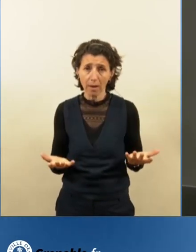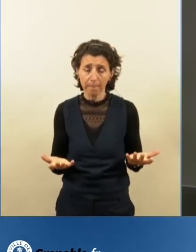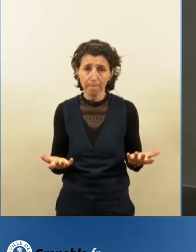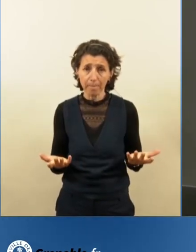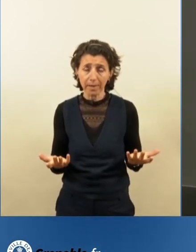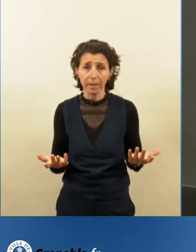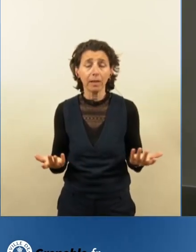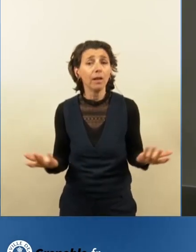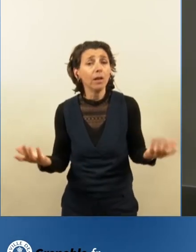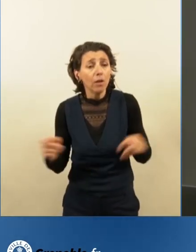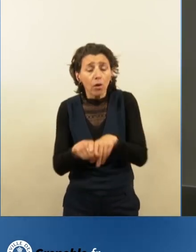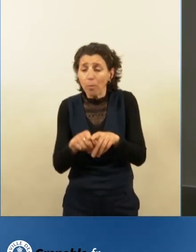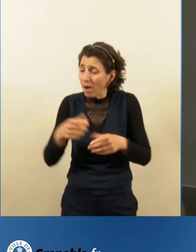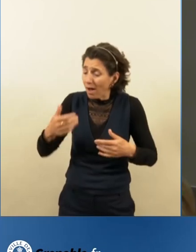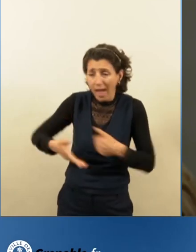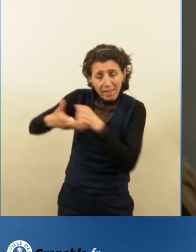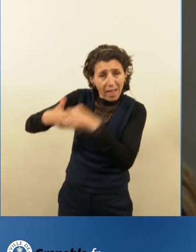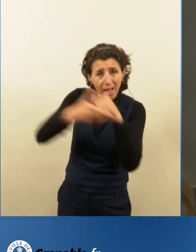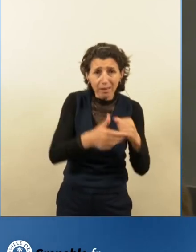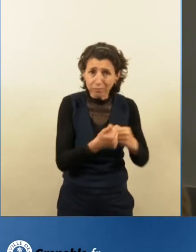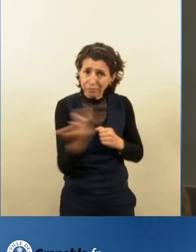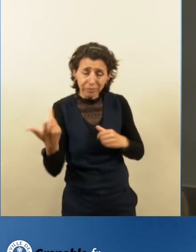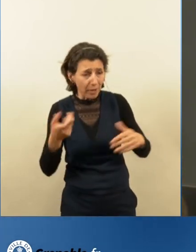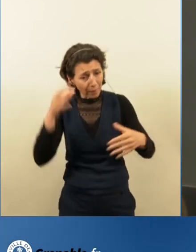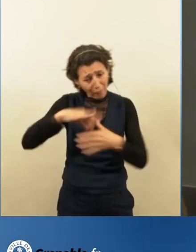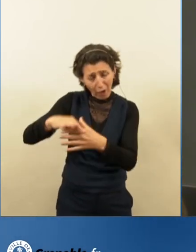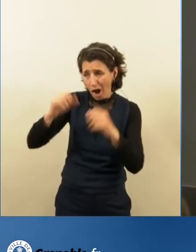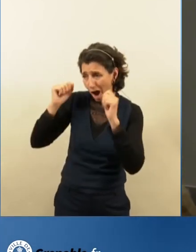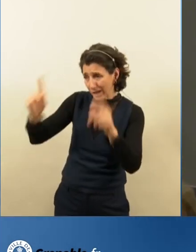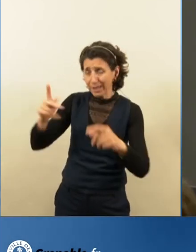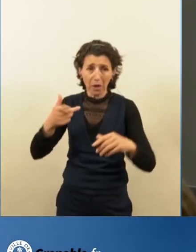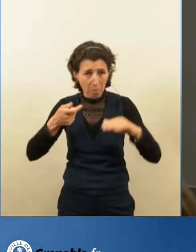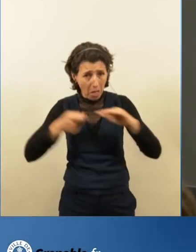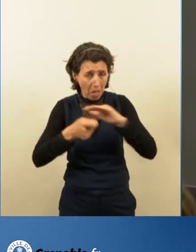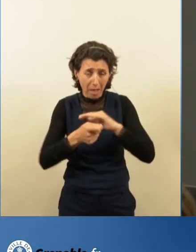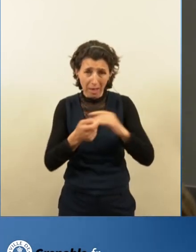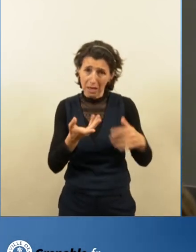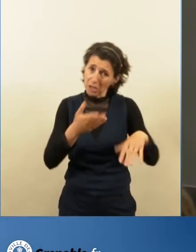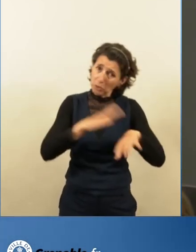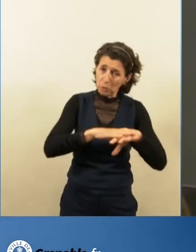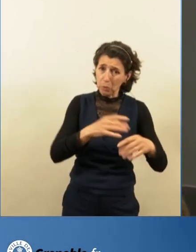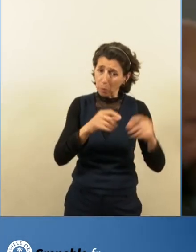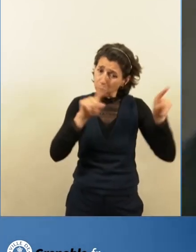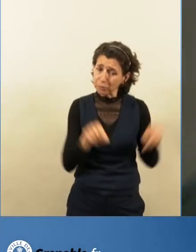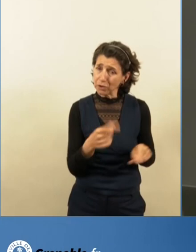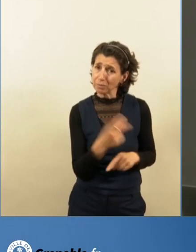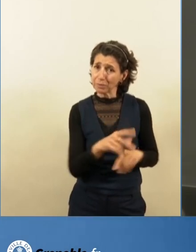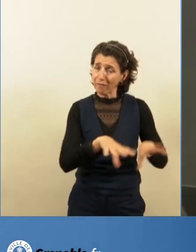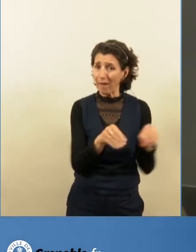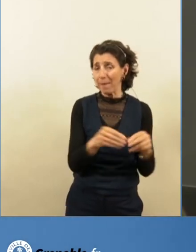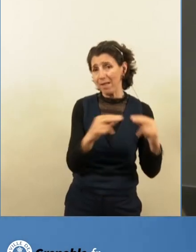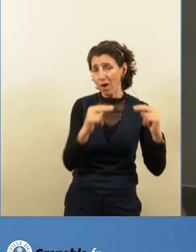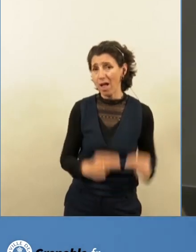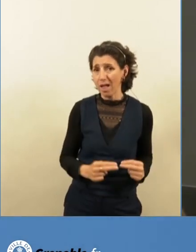vous pourrez voter elles ne resteront qu'une goutte d'eau dans le budget d'une famille modeste même avec ses aides